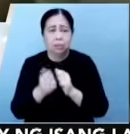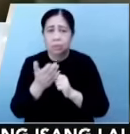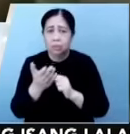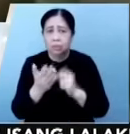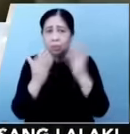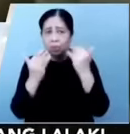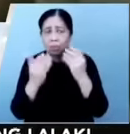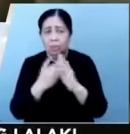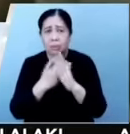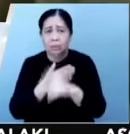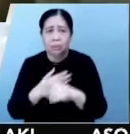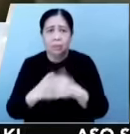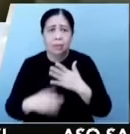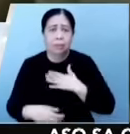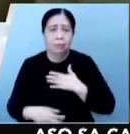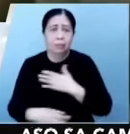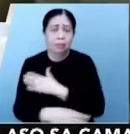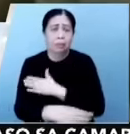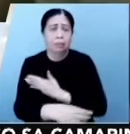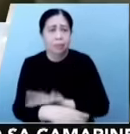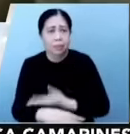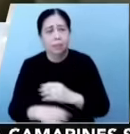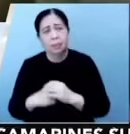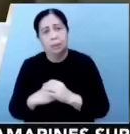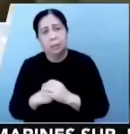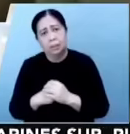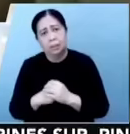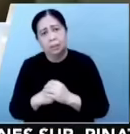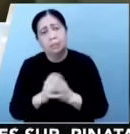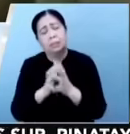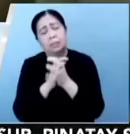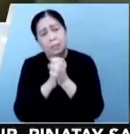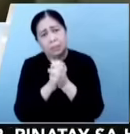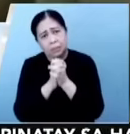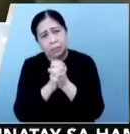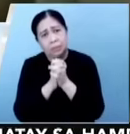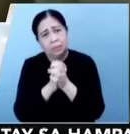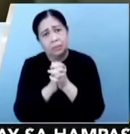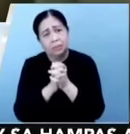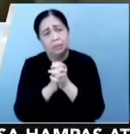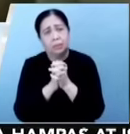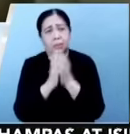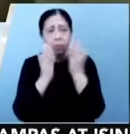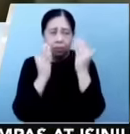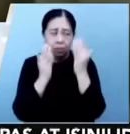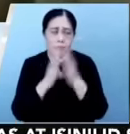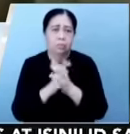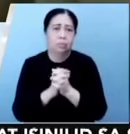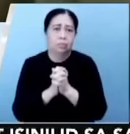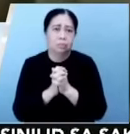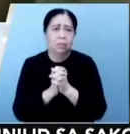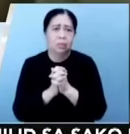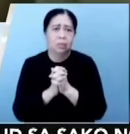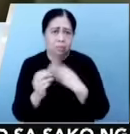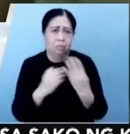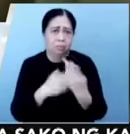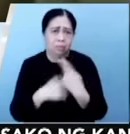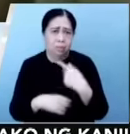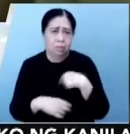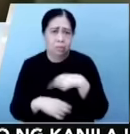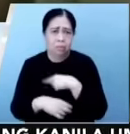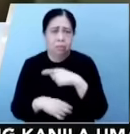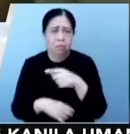na po yung anak ko. Maawa na po kayo sana. Bibalik niyo na po sa amin yung